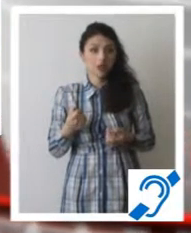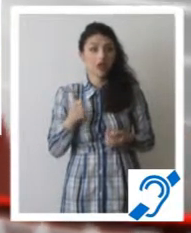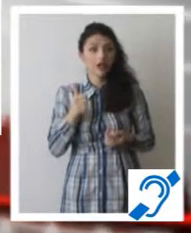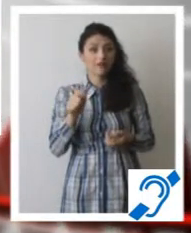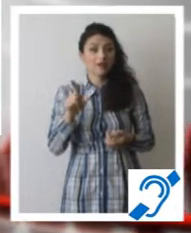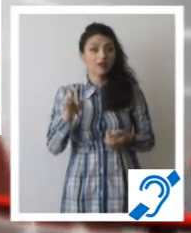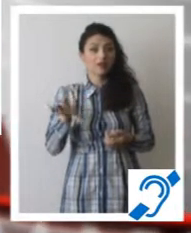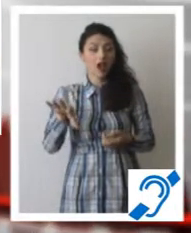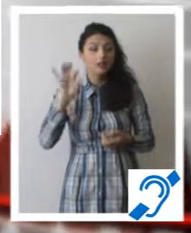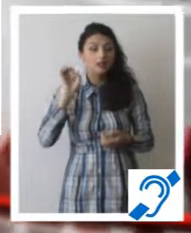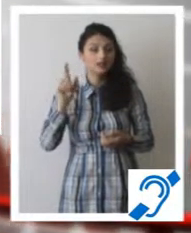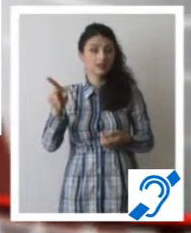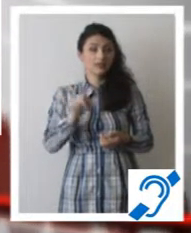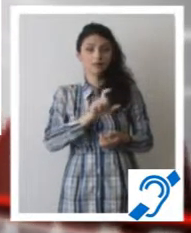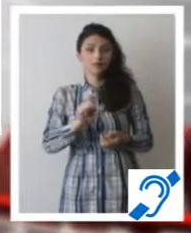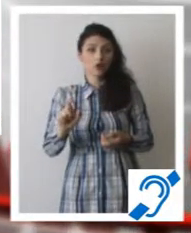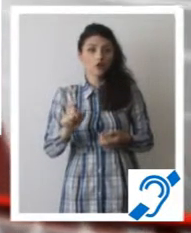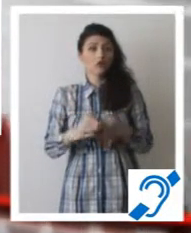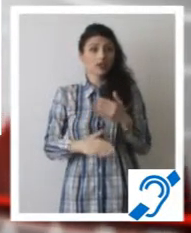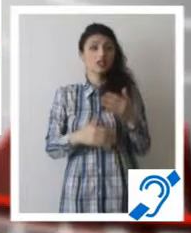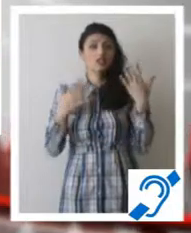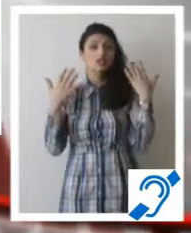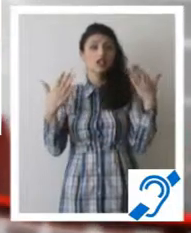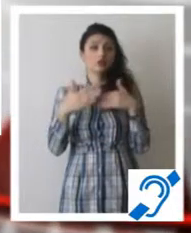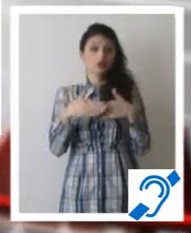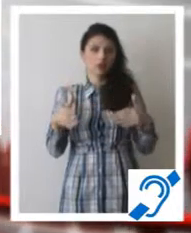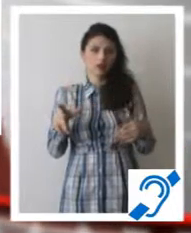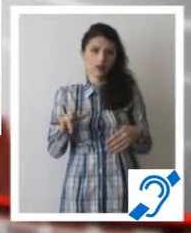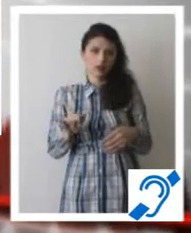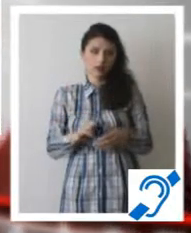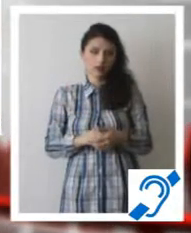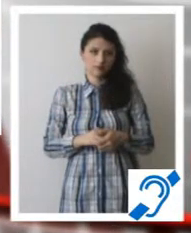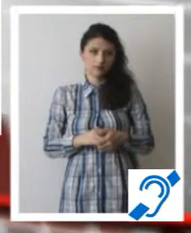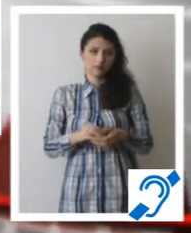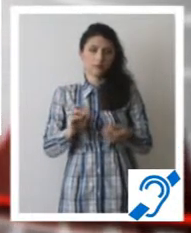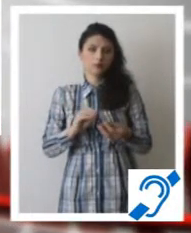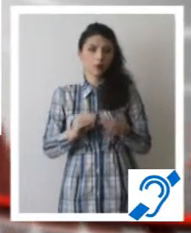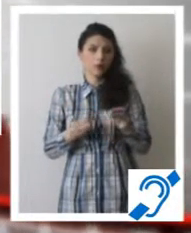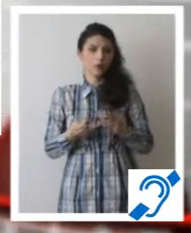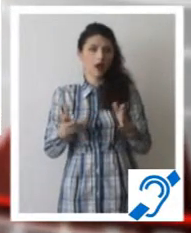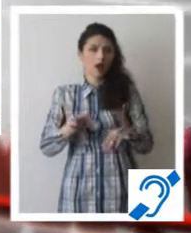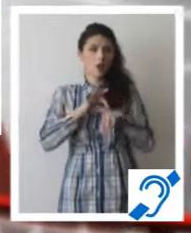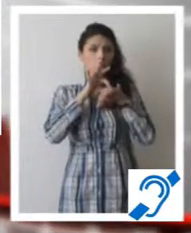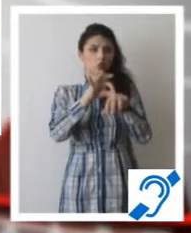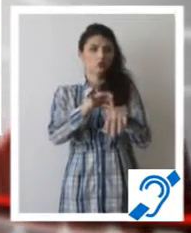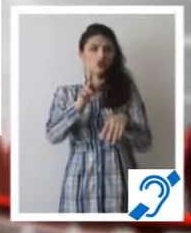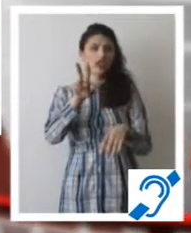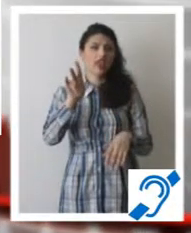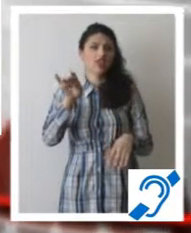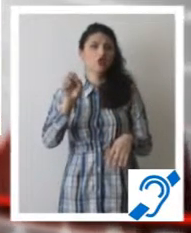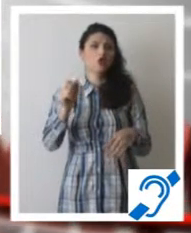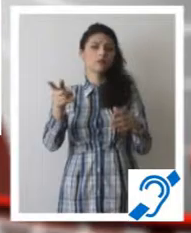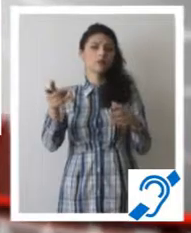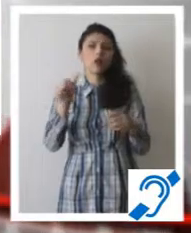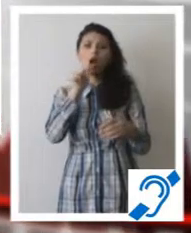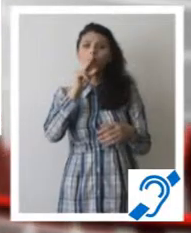Conturi a constatat acum că prejudiciul trece de 10 milioane. Problemele pe care conducerile sucursale hidrocentrale Curtea de